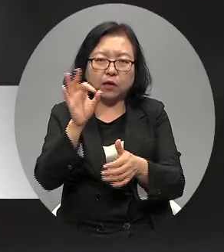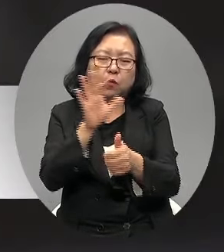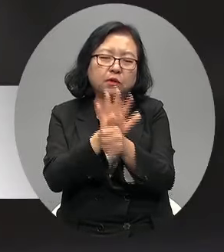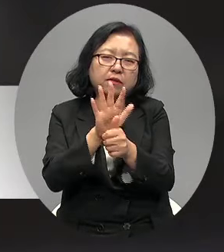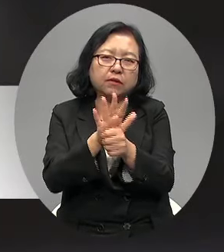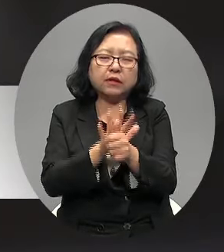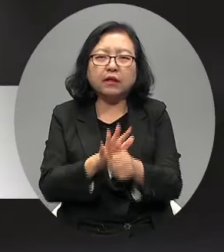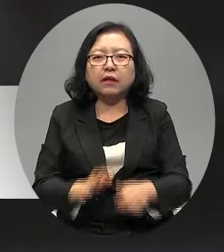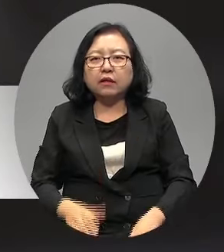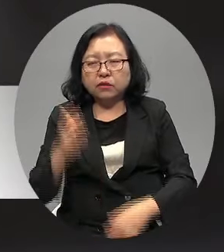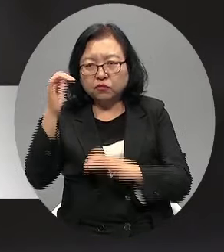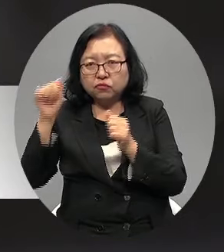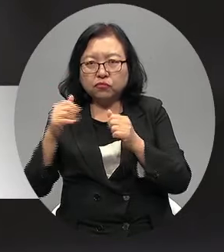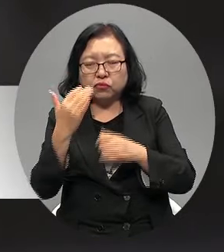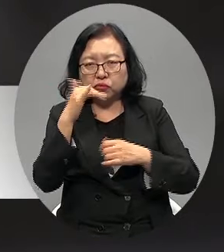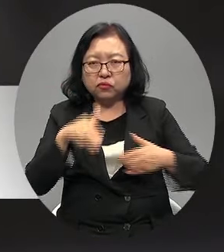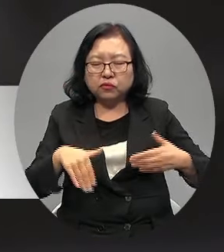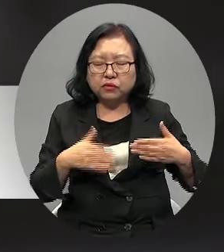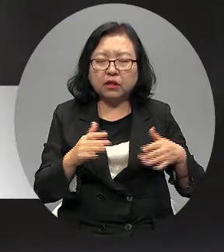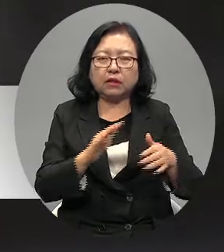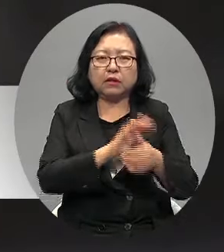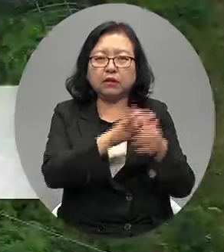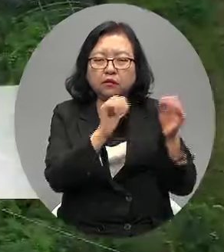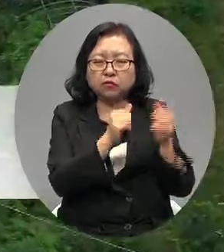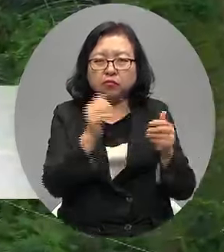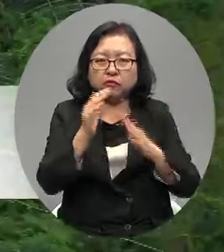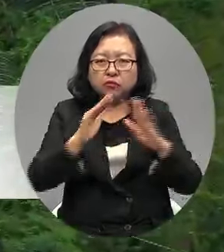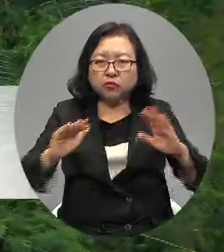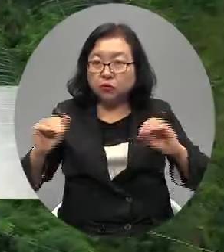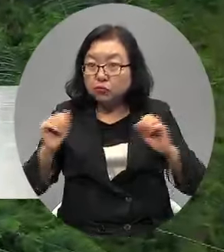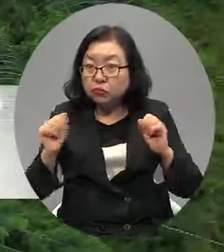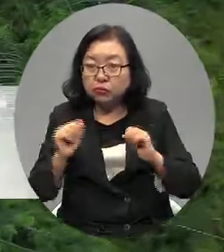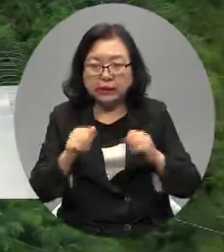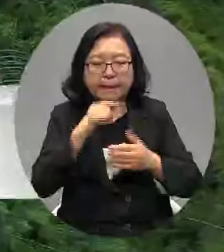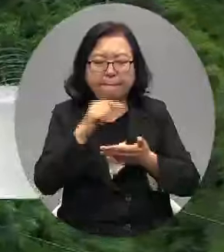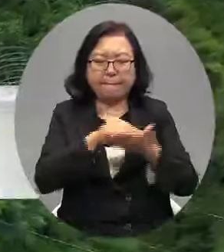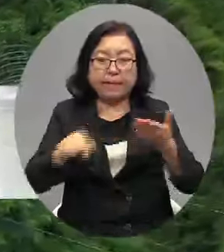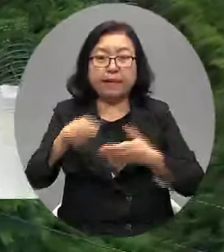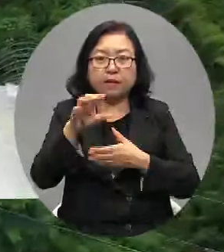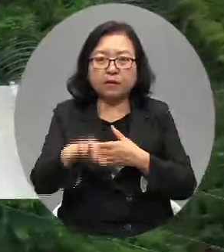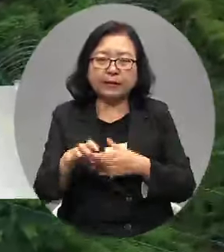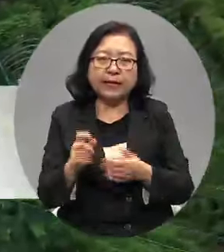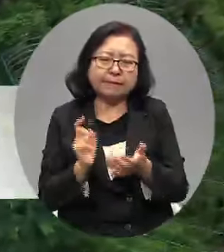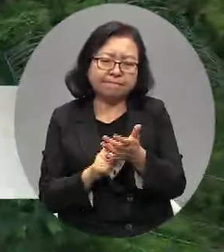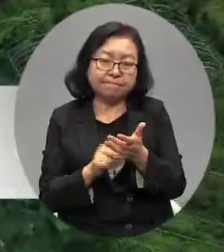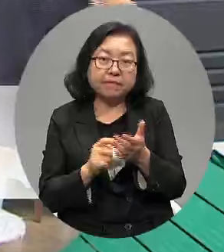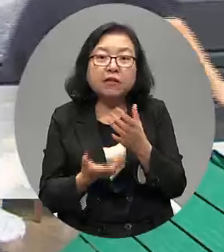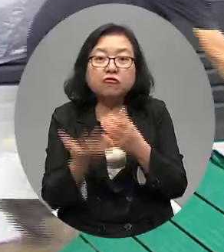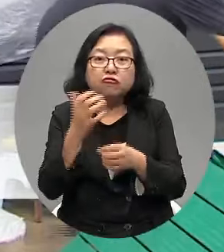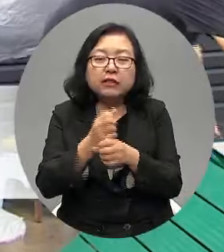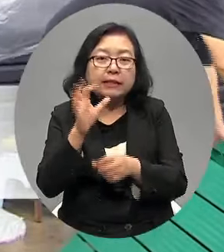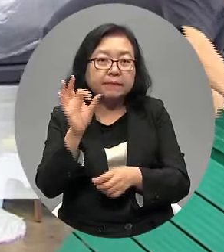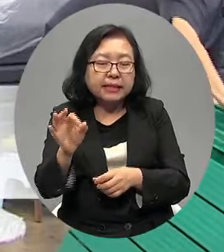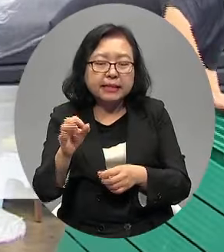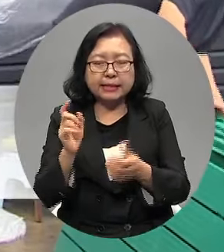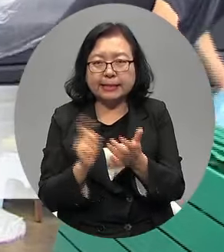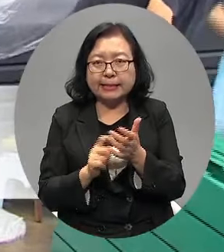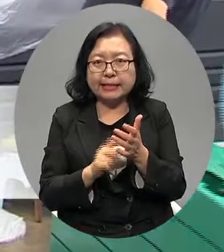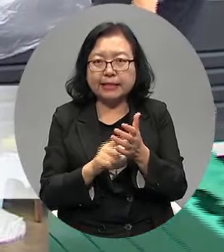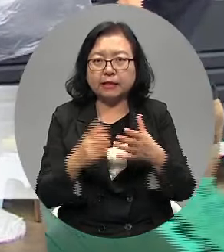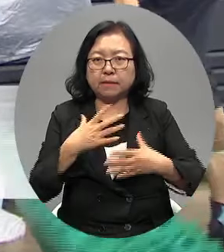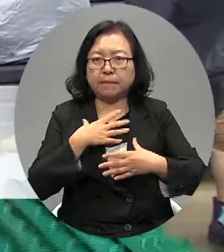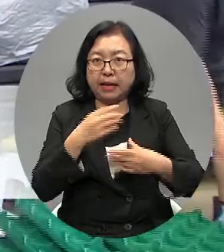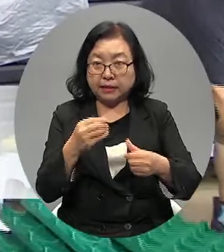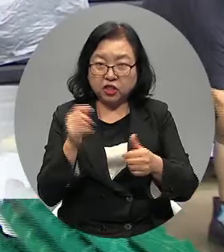행정안전부는 충북과 충남, 경북과 전북 등 호우 피해 지역에 신속한 응급복구와 긴급안전조치, 이재민 구호 등을